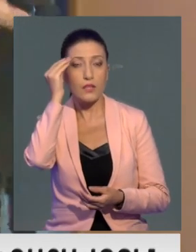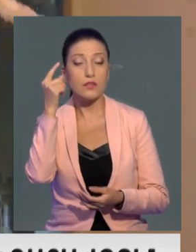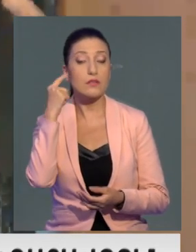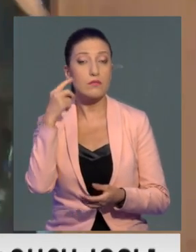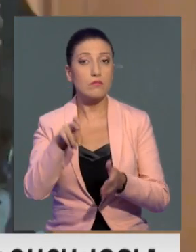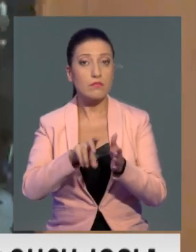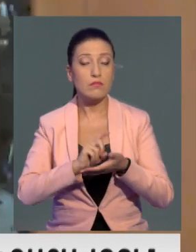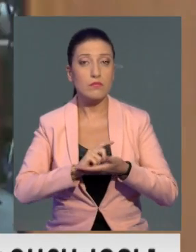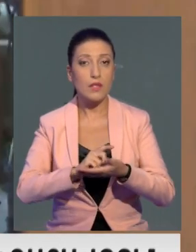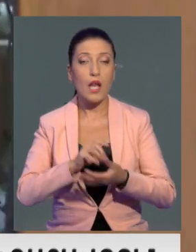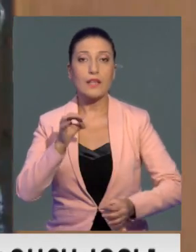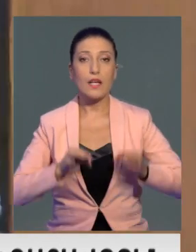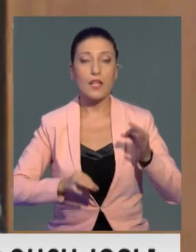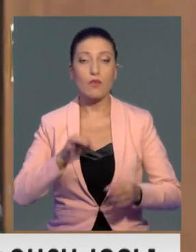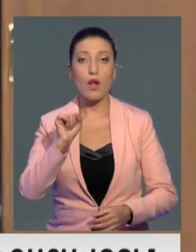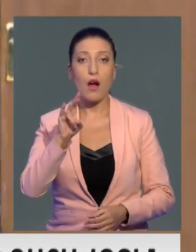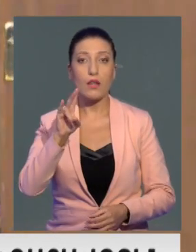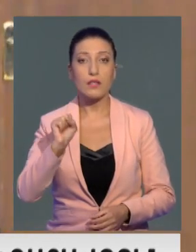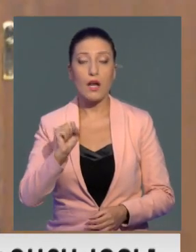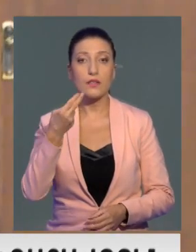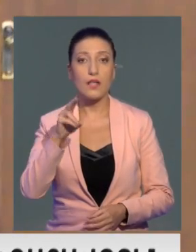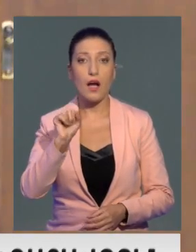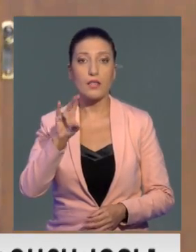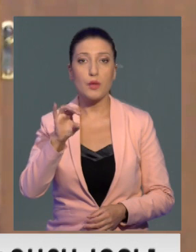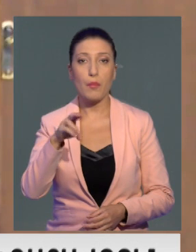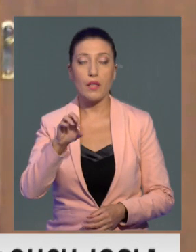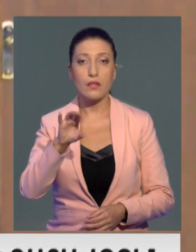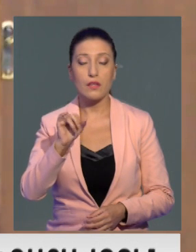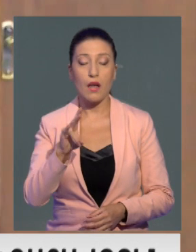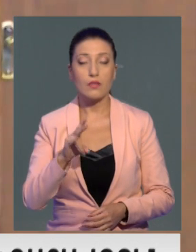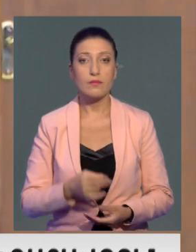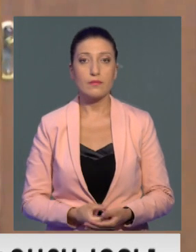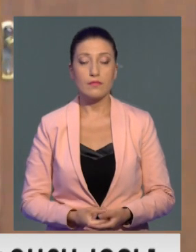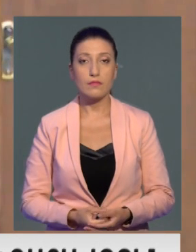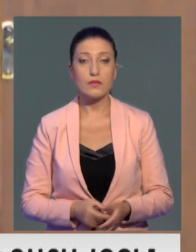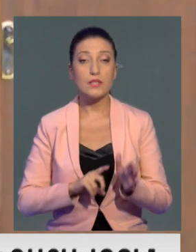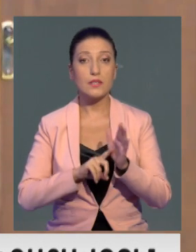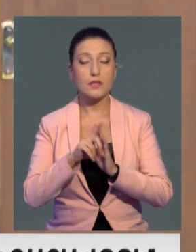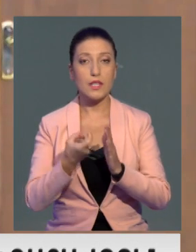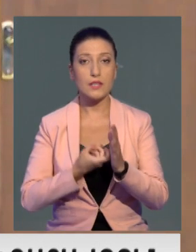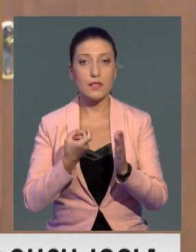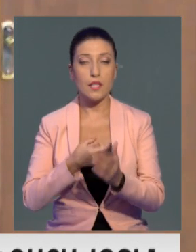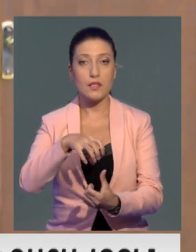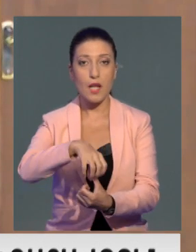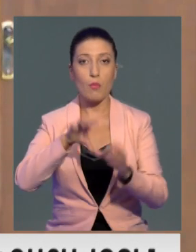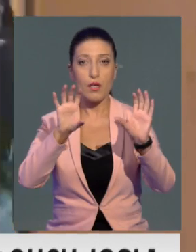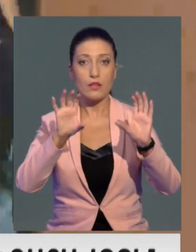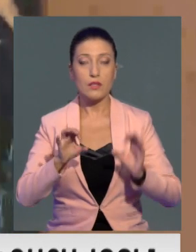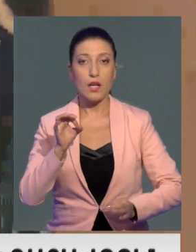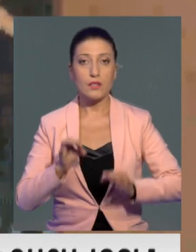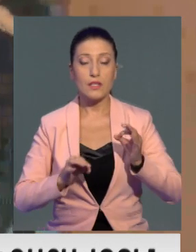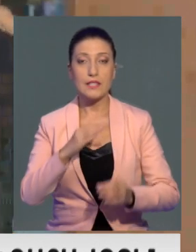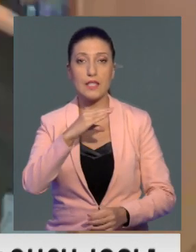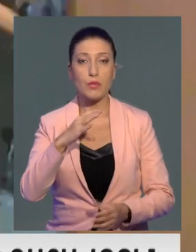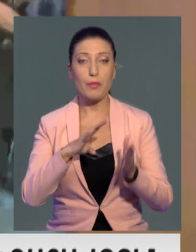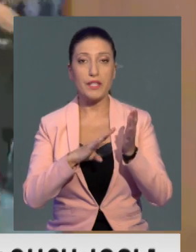առնելով դատավոր Աննա Դանիբեկյանը թույլ տվեց, որ սկսեց քննել սահմանադրական դատարանի սեպտեմբերի 9-ի